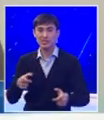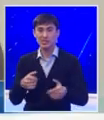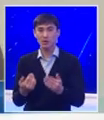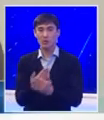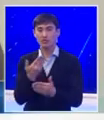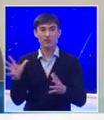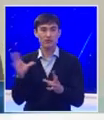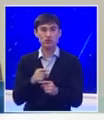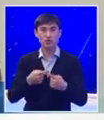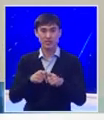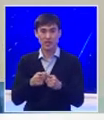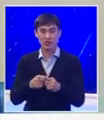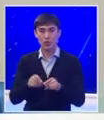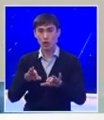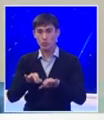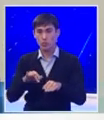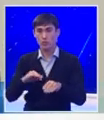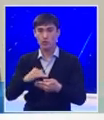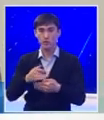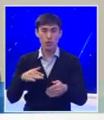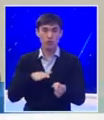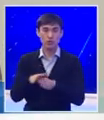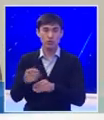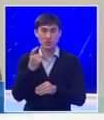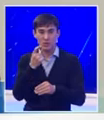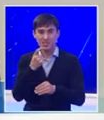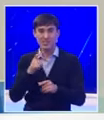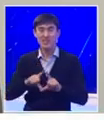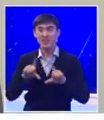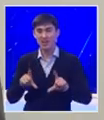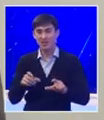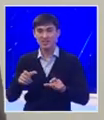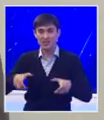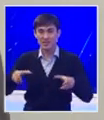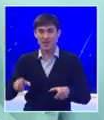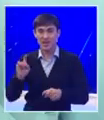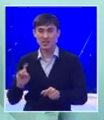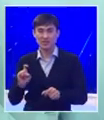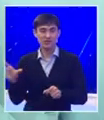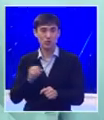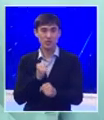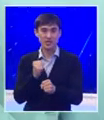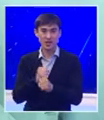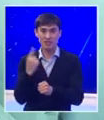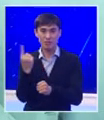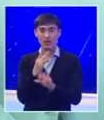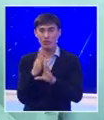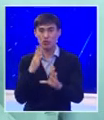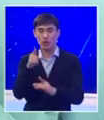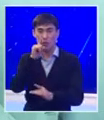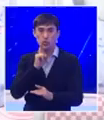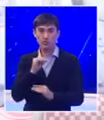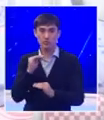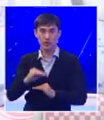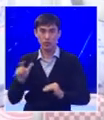обновили все оргтехнику и компьютеры в плоть до стоматологического и гинекологического кресел все это мы делали в первую очередь для удобства людей